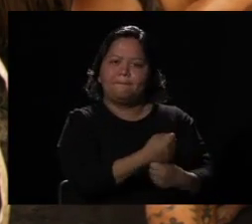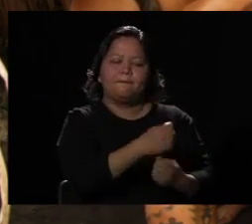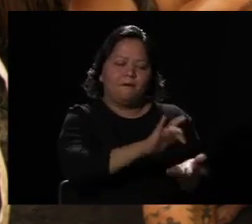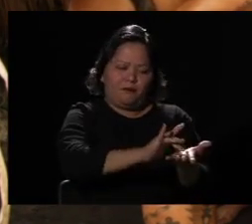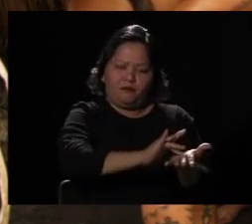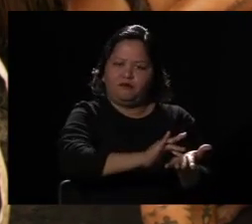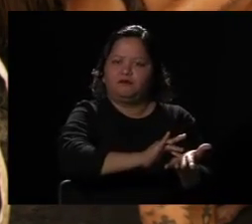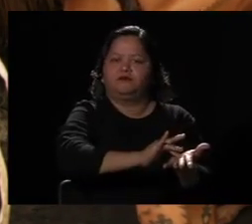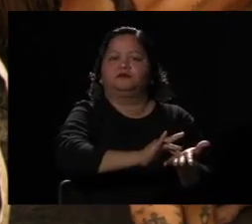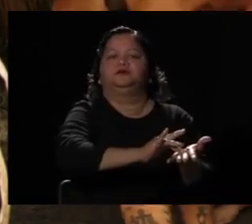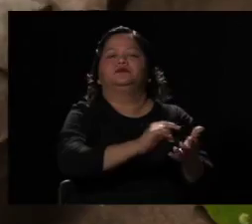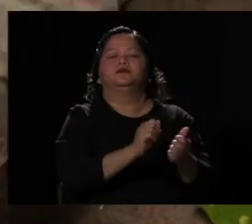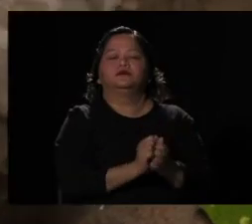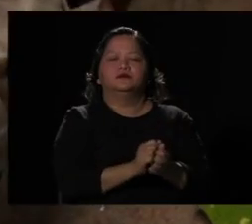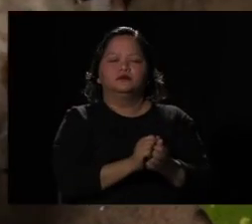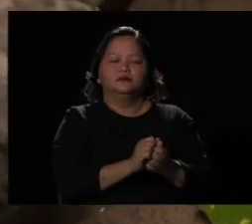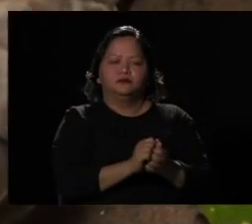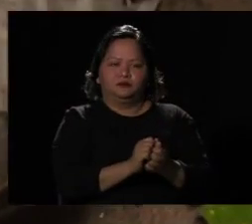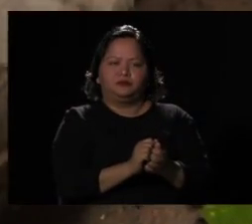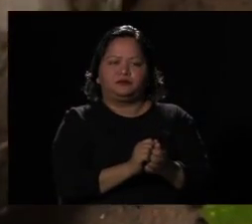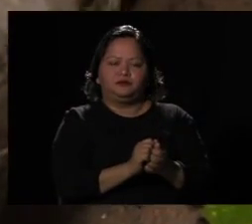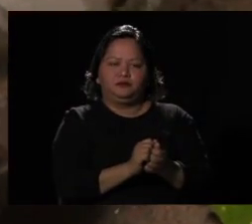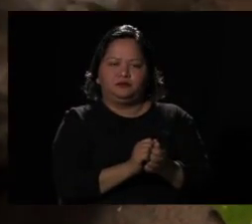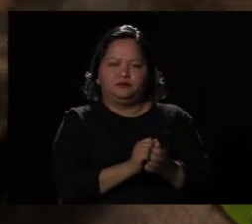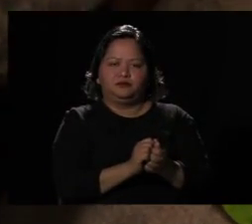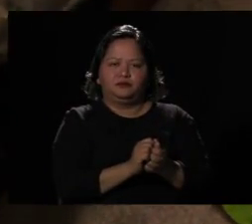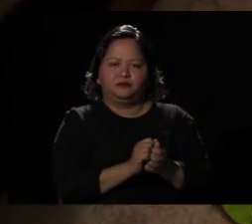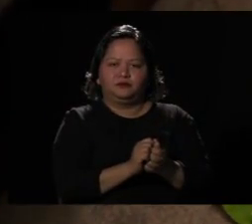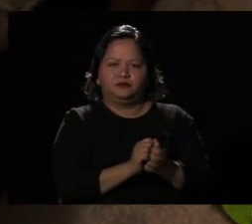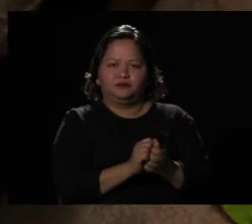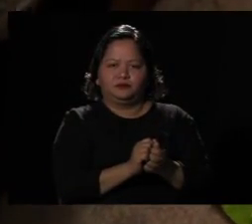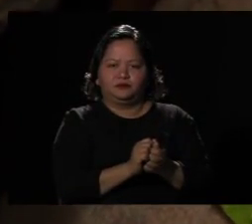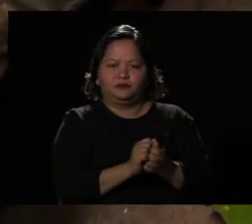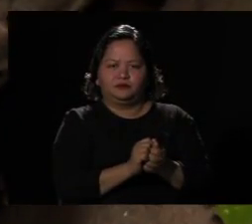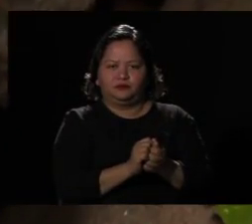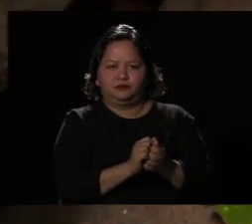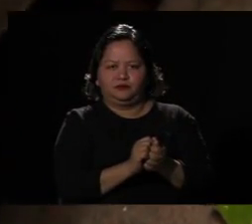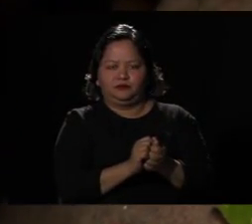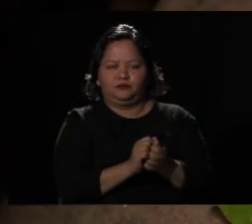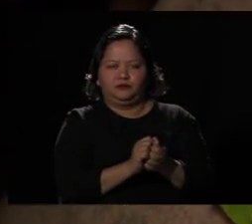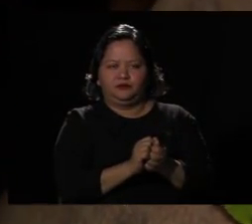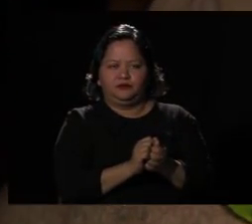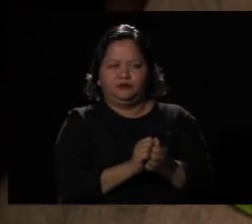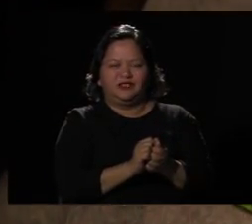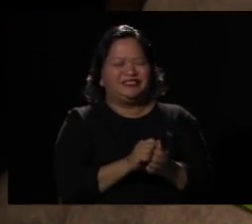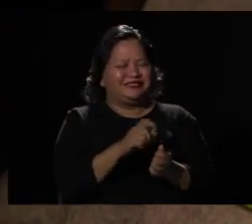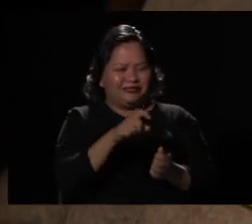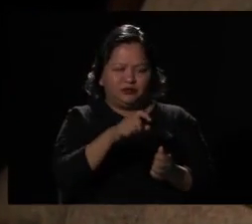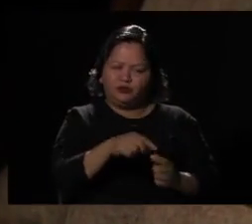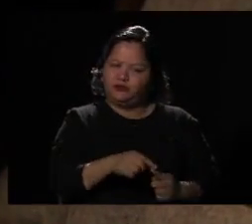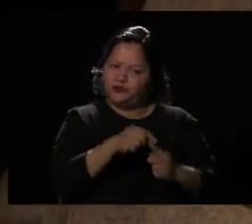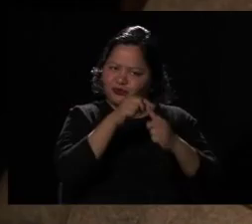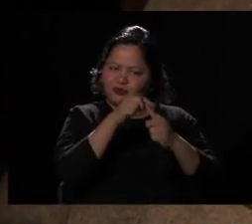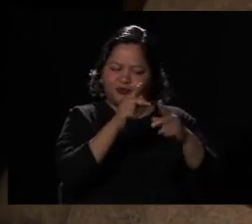niha. Ti haji ha malago ugineti i finatinas amot.